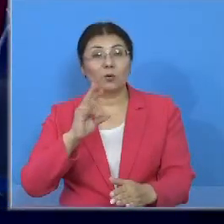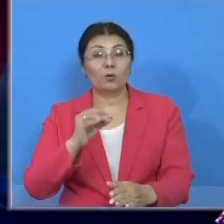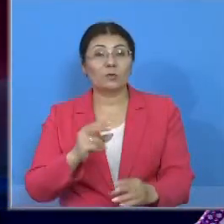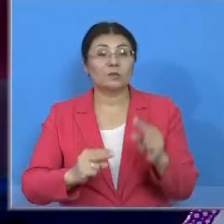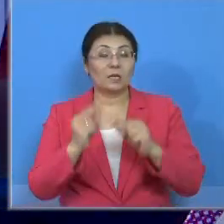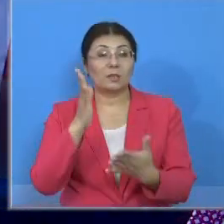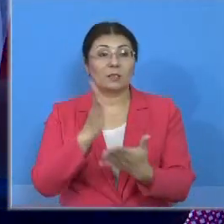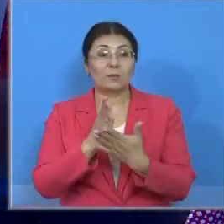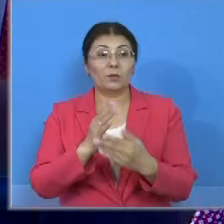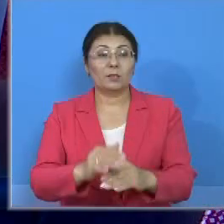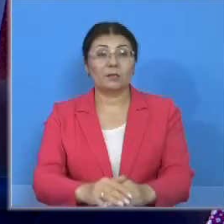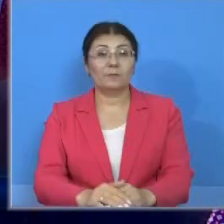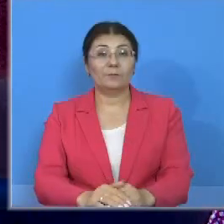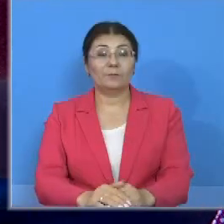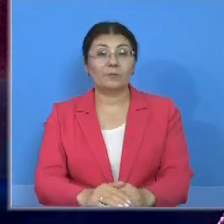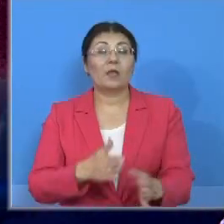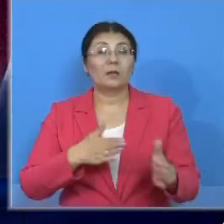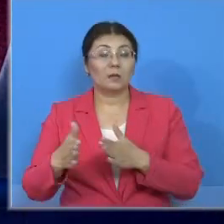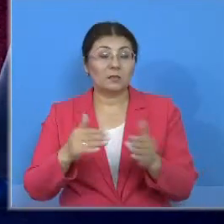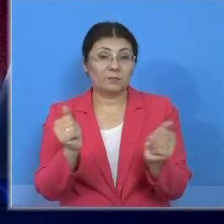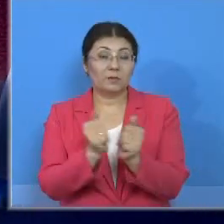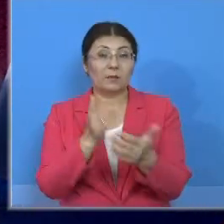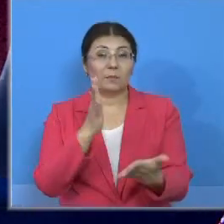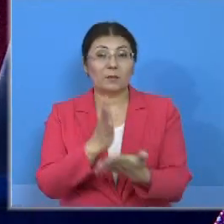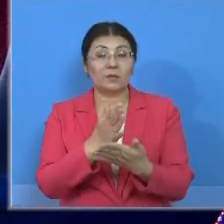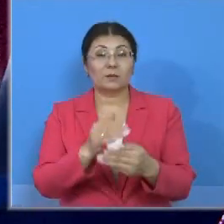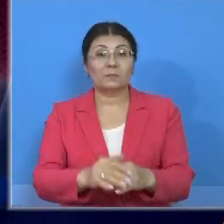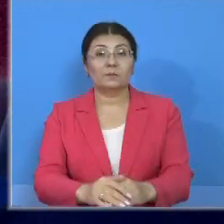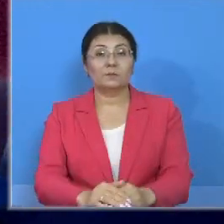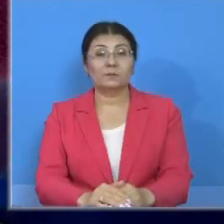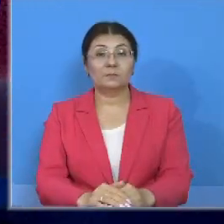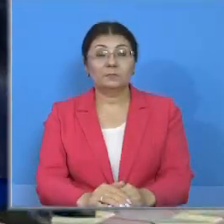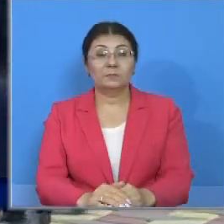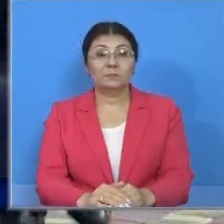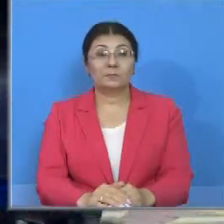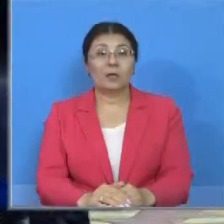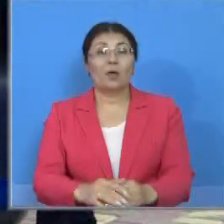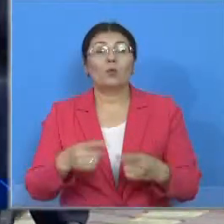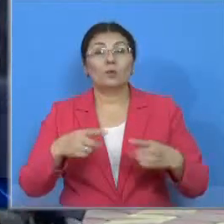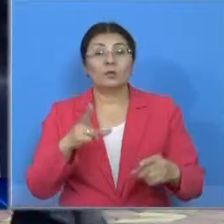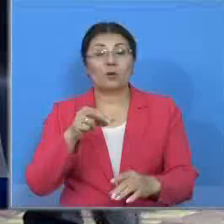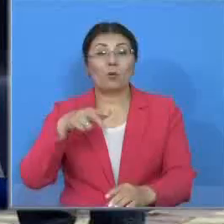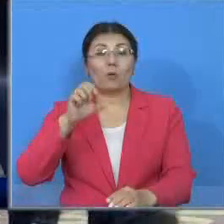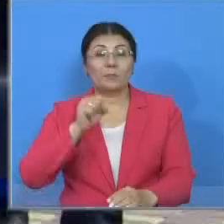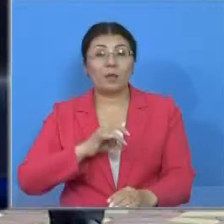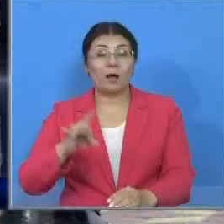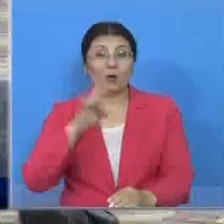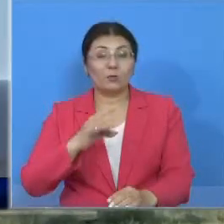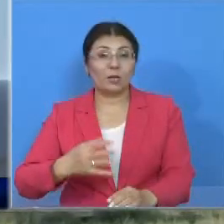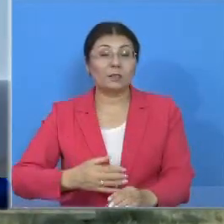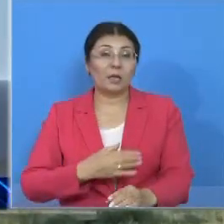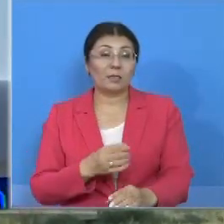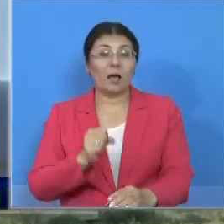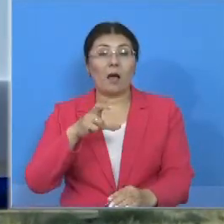метровый. Да, с тактильной дорожкой 100-метровой, то есть это полностью легкая атлетика, также Москва. Одан соң Қобда аудандағы республикалық маңызға